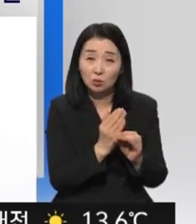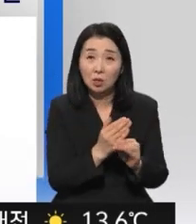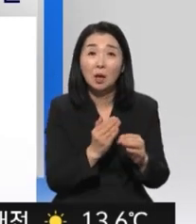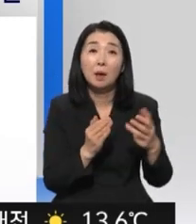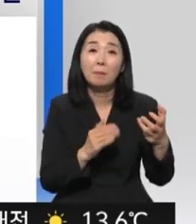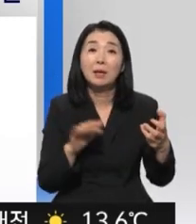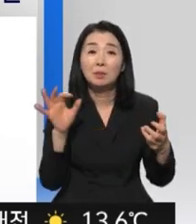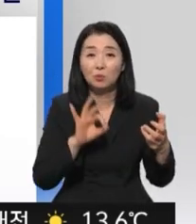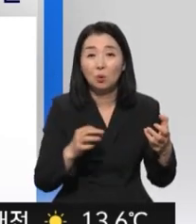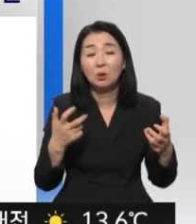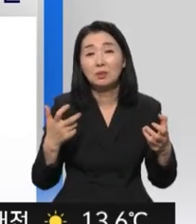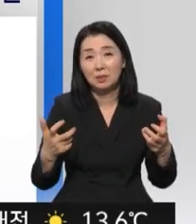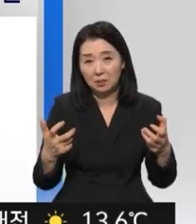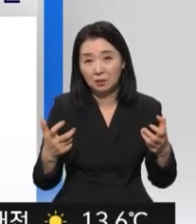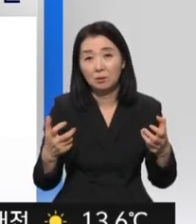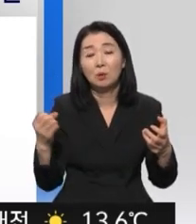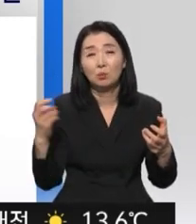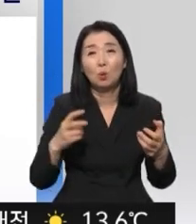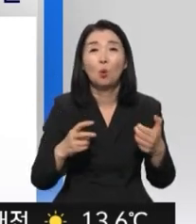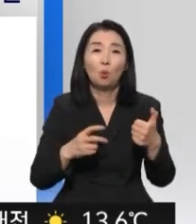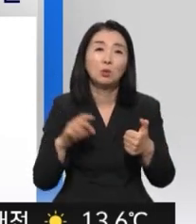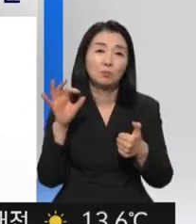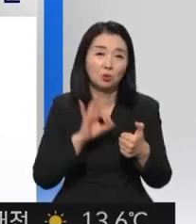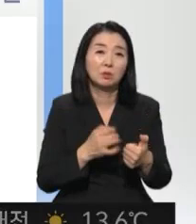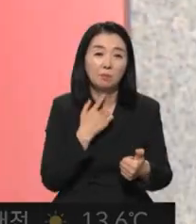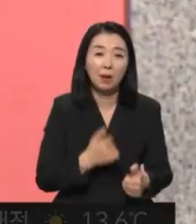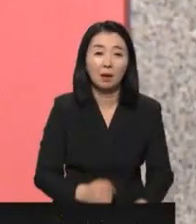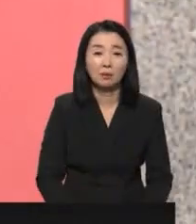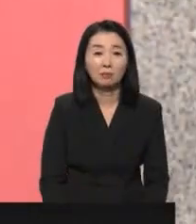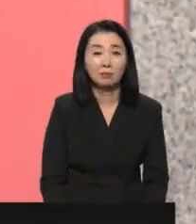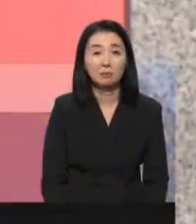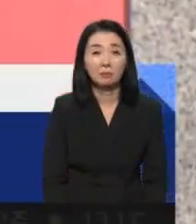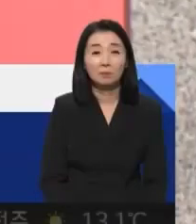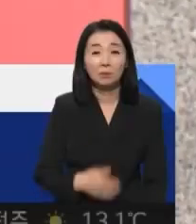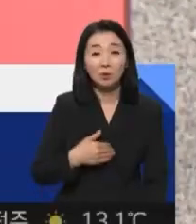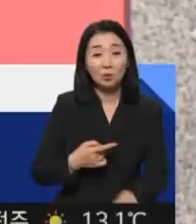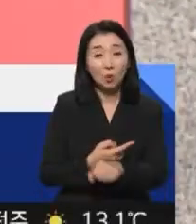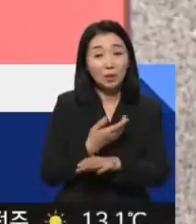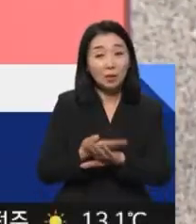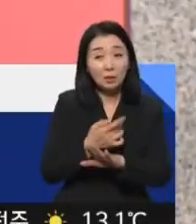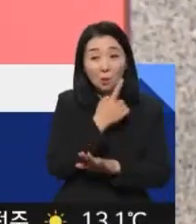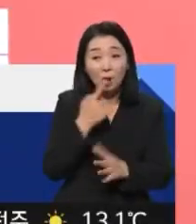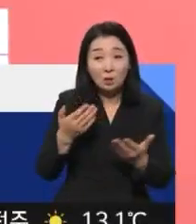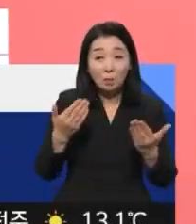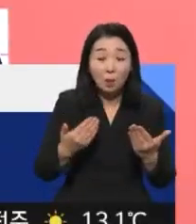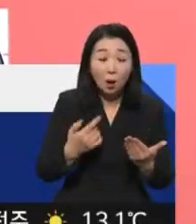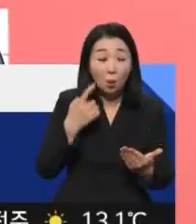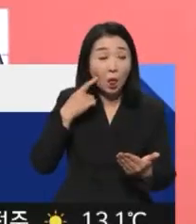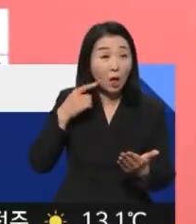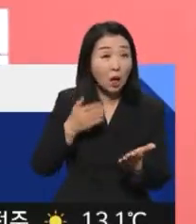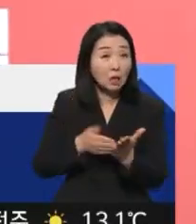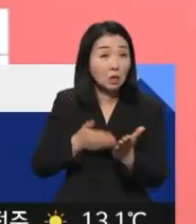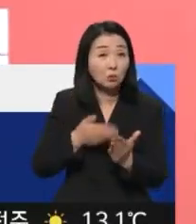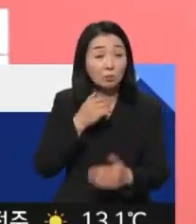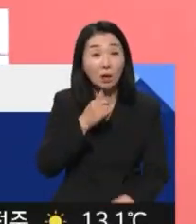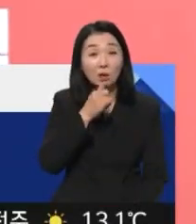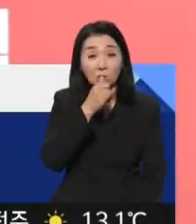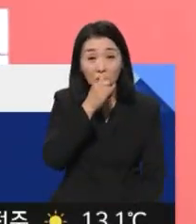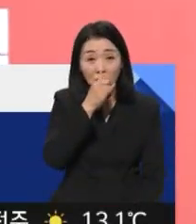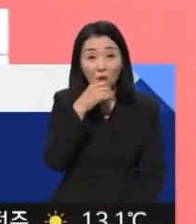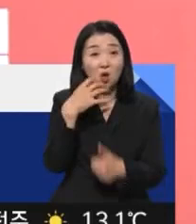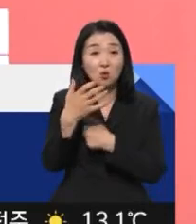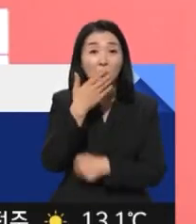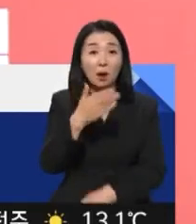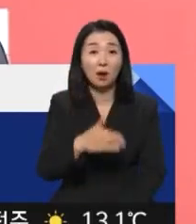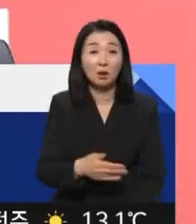80%, 70%, 50%였습니다. 저 말고 다른 사람이 확인해 주는 것 자칫하면 가짜뉴스 만들기에 이용당하실